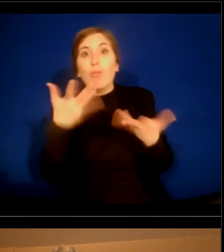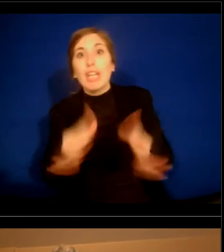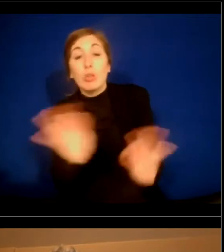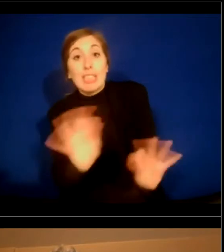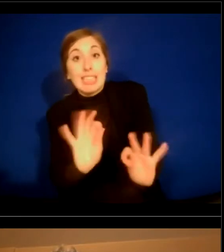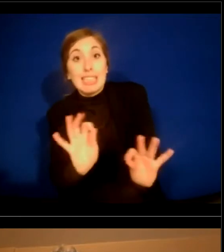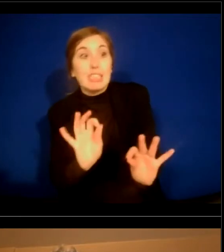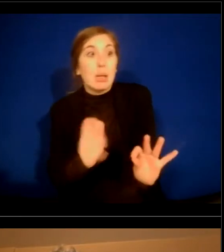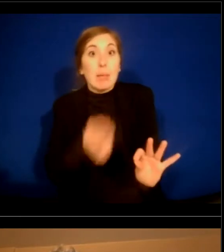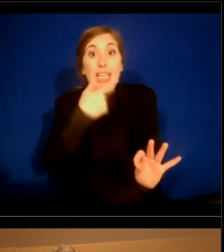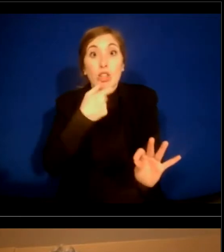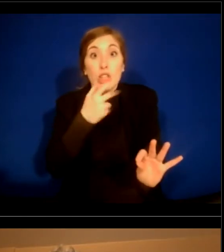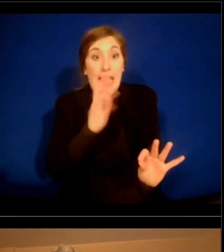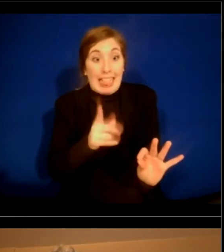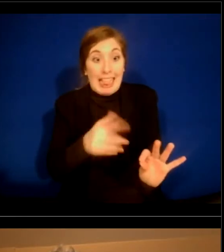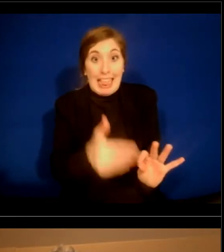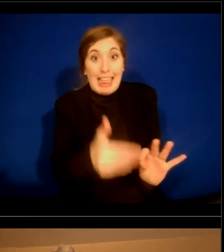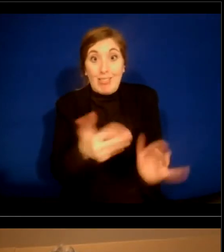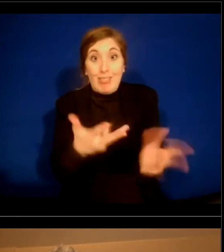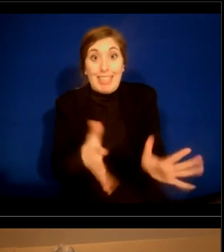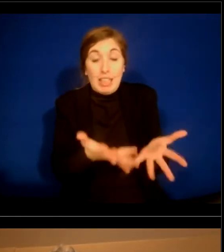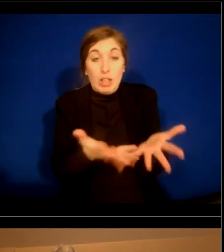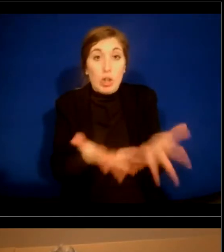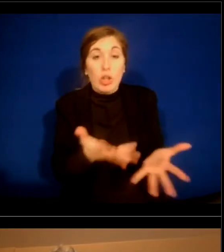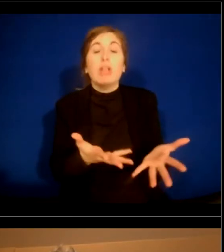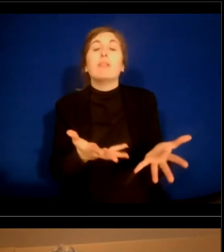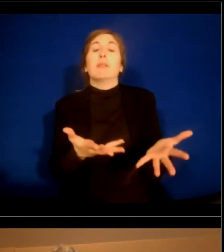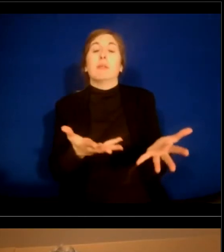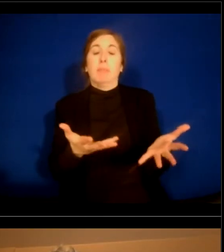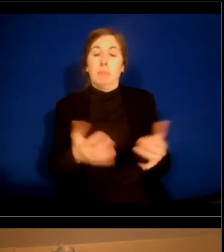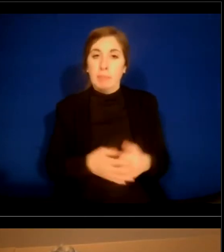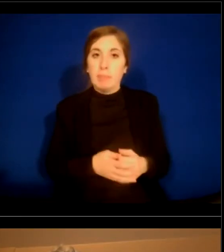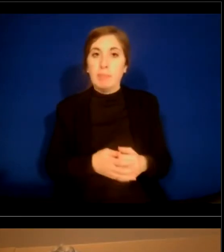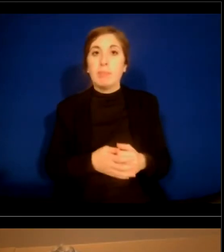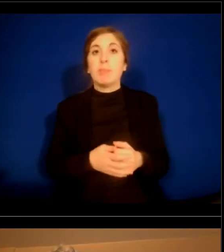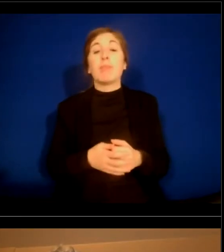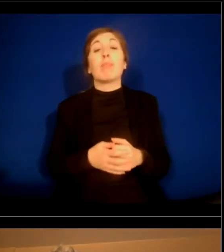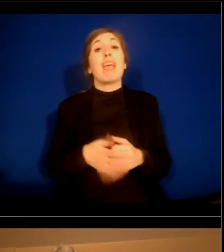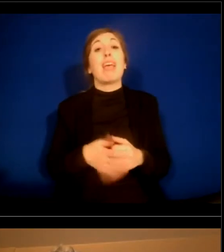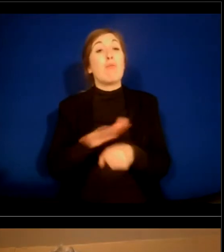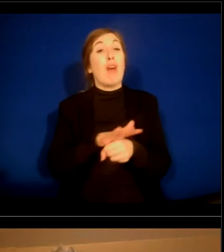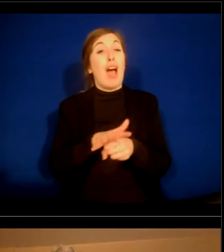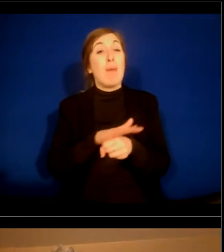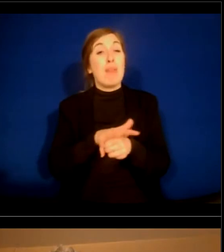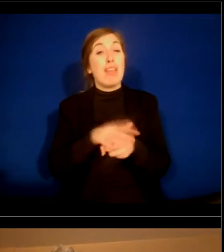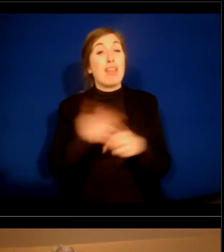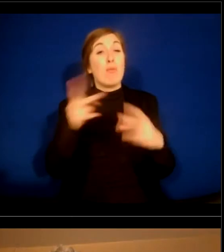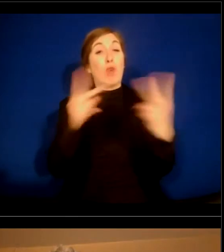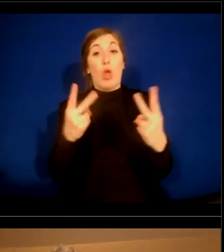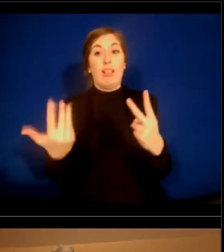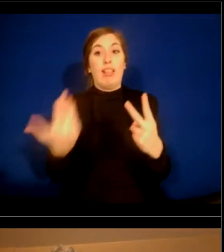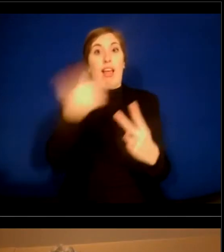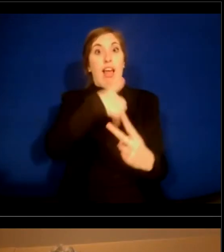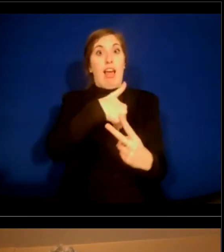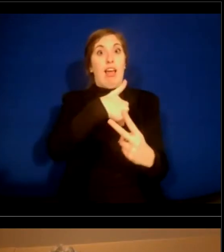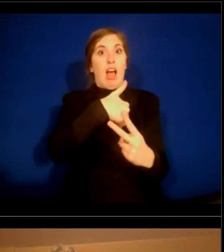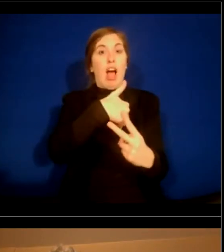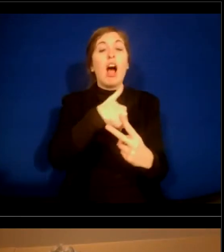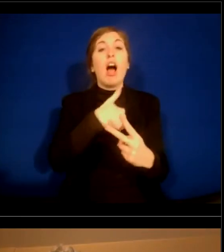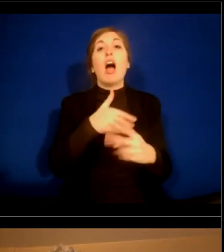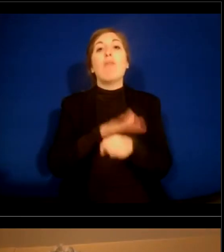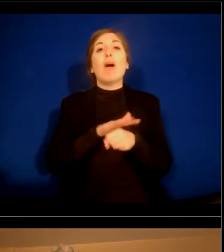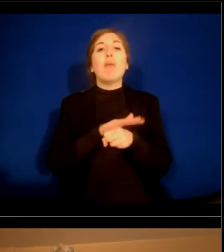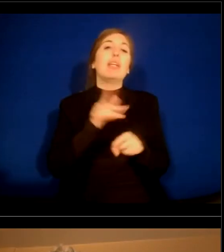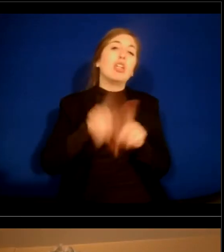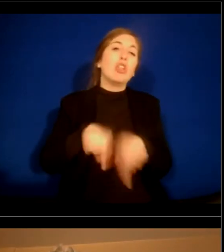volta arrivate alle frontiere, alle famiglie, di solito attendono 2 o 3 ore in media, ma possono